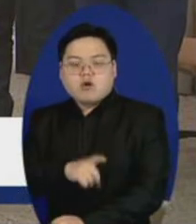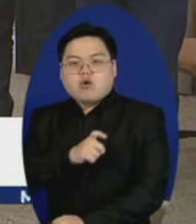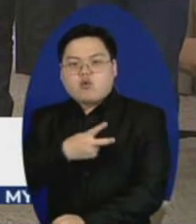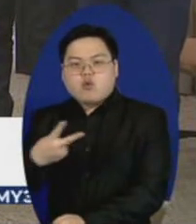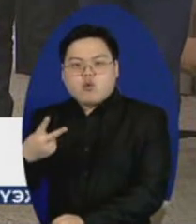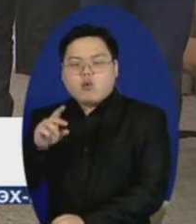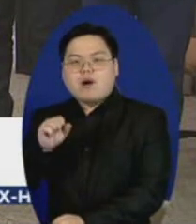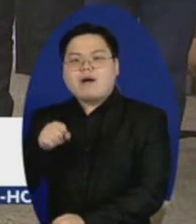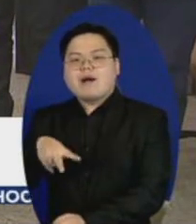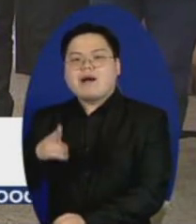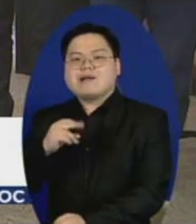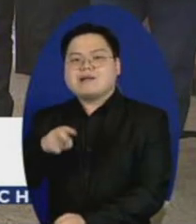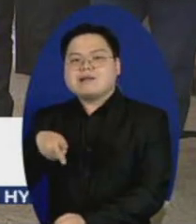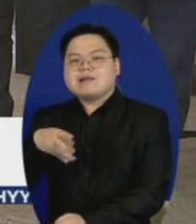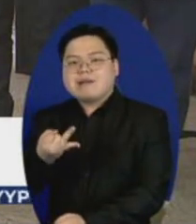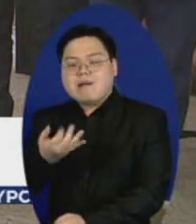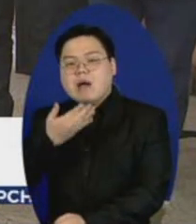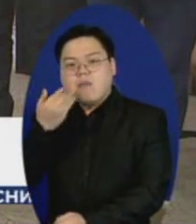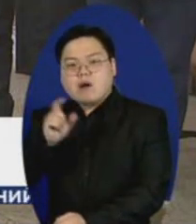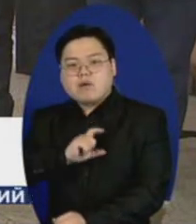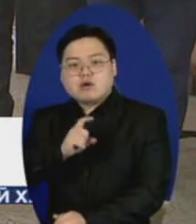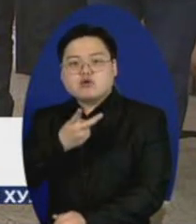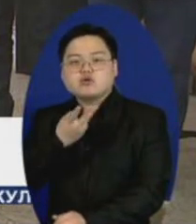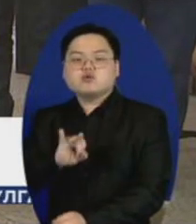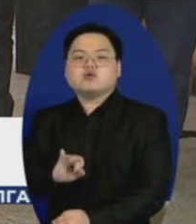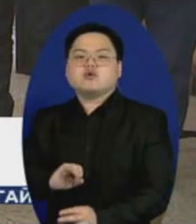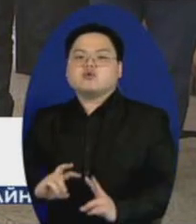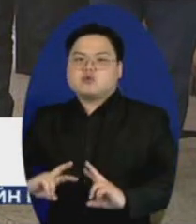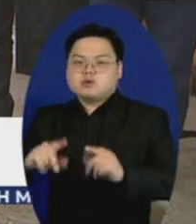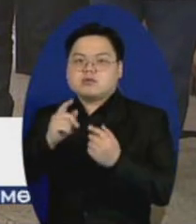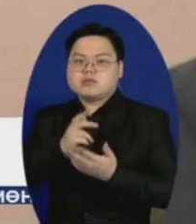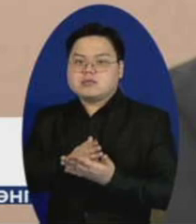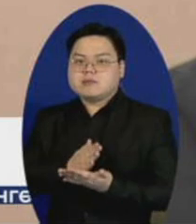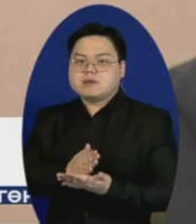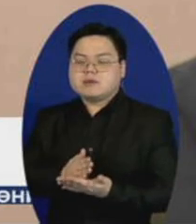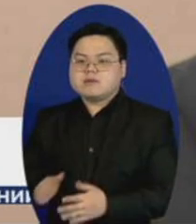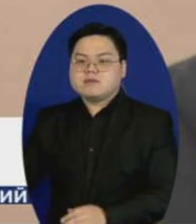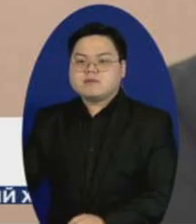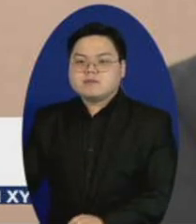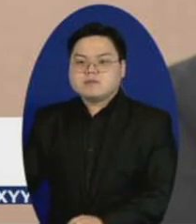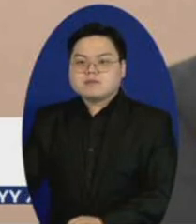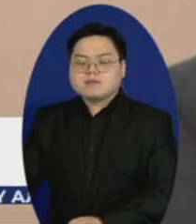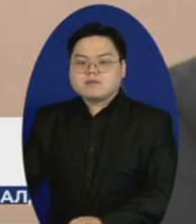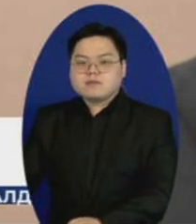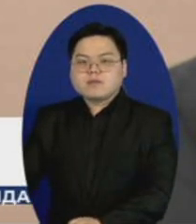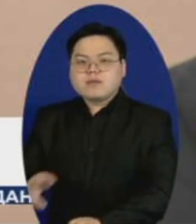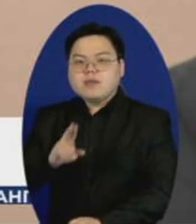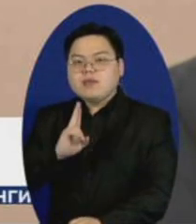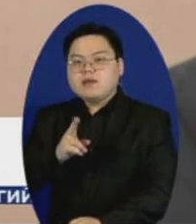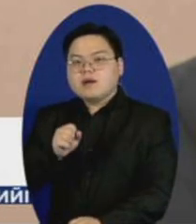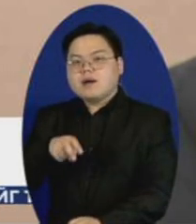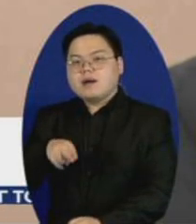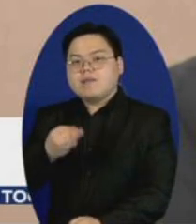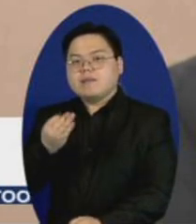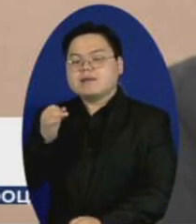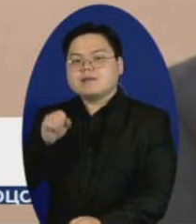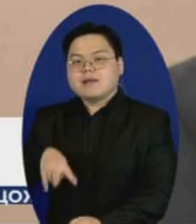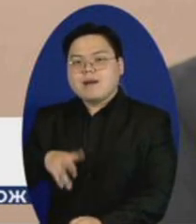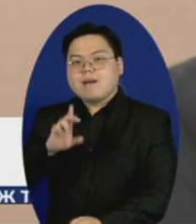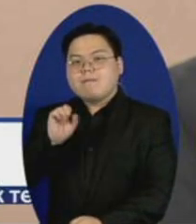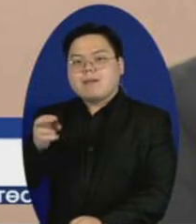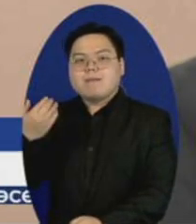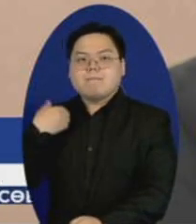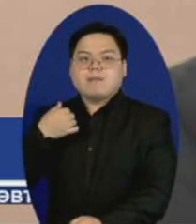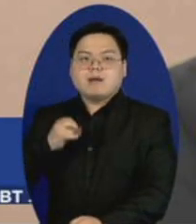тооцдгүй өнөөгийн эрх зүйн орчныг өөрчлөх шаардлагатай хэлж байлаа. Ер нь энэ Капитал банкнд байсан эрүүл мэнд нийгмийн